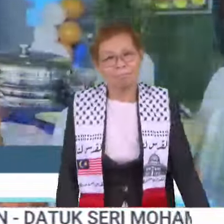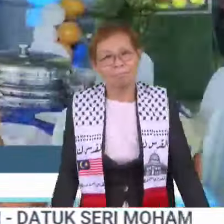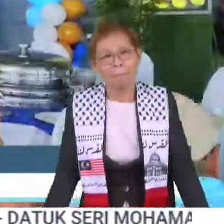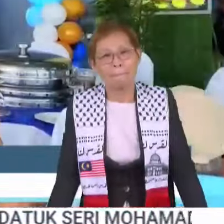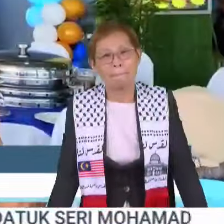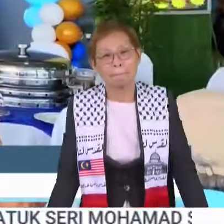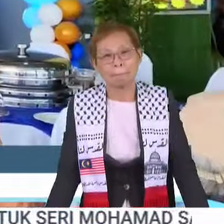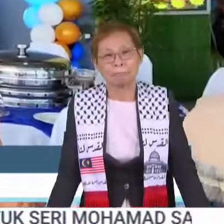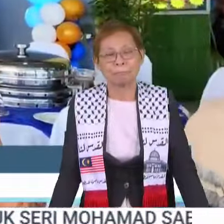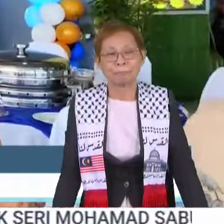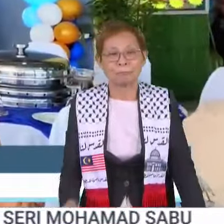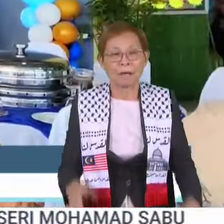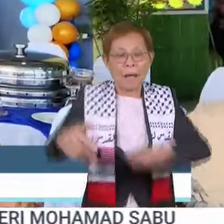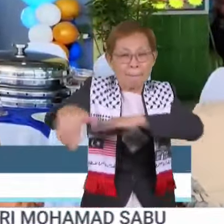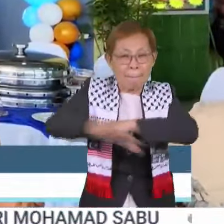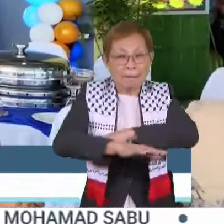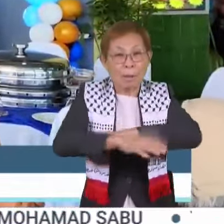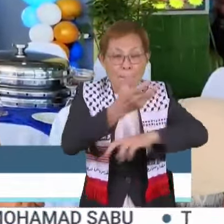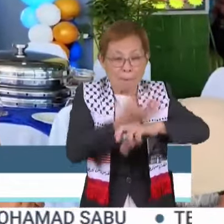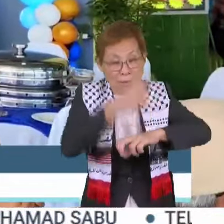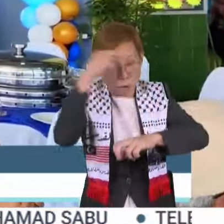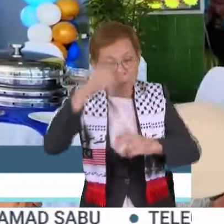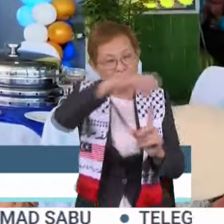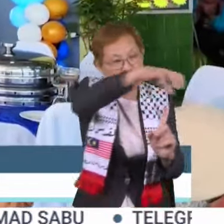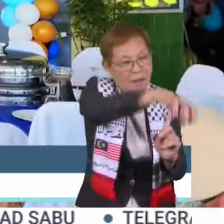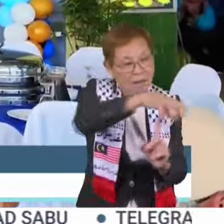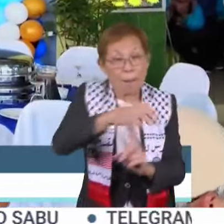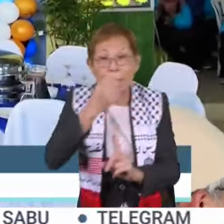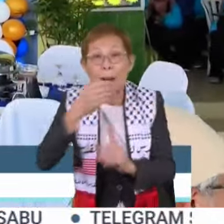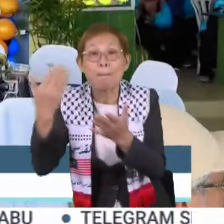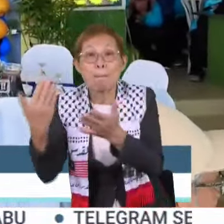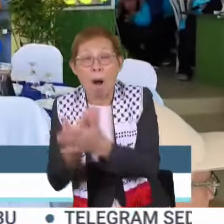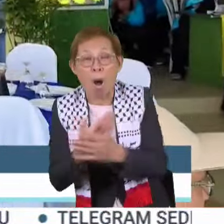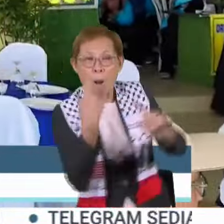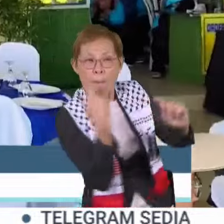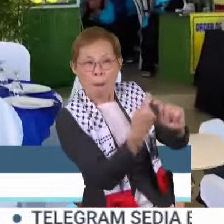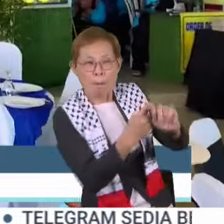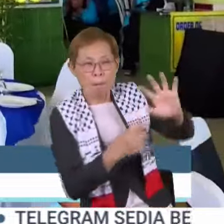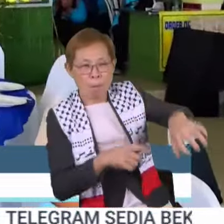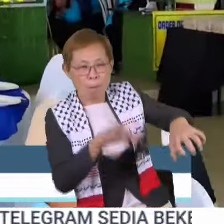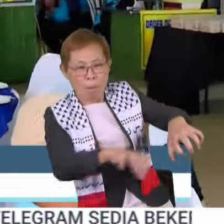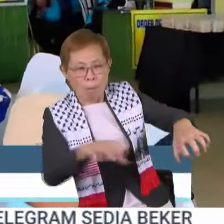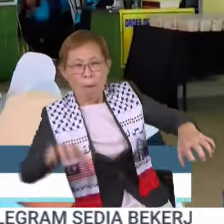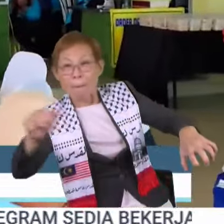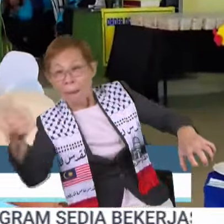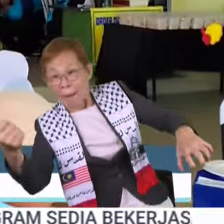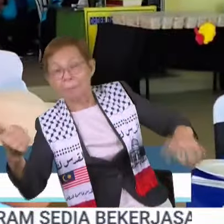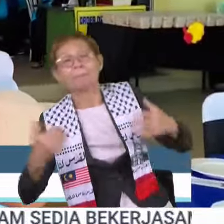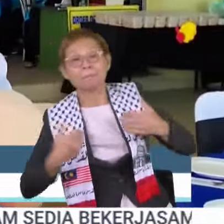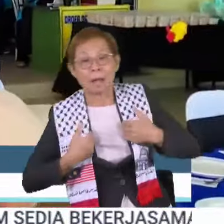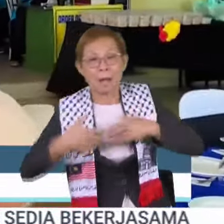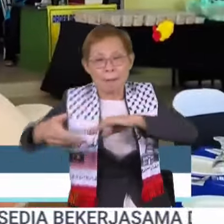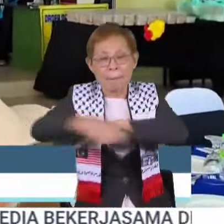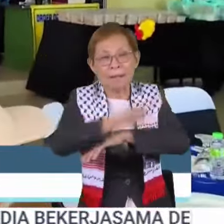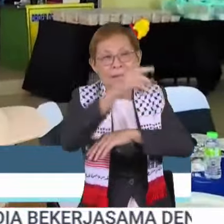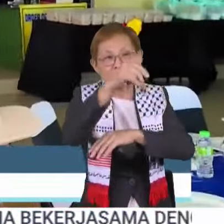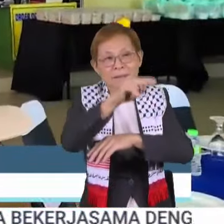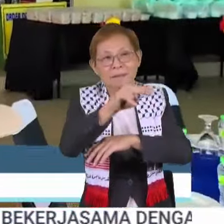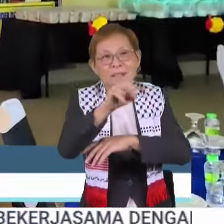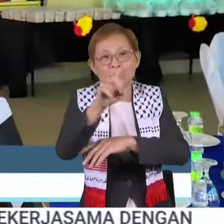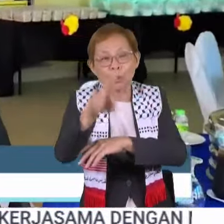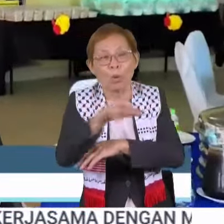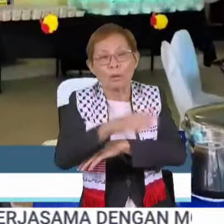pelancong selain di Pantai Batu hitam gerai makanan baharu turut dibina di beberapa lokasi antaranya di pantai cendor dan